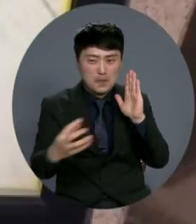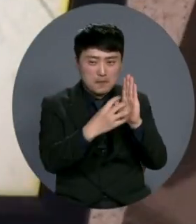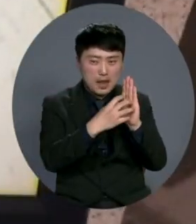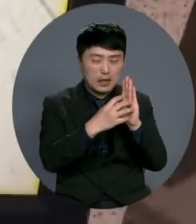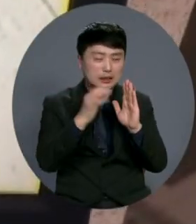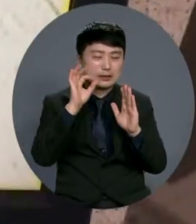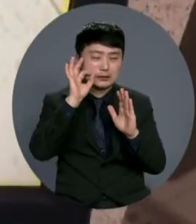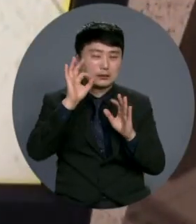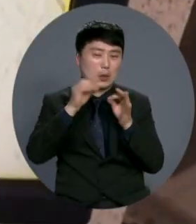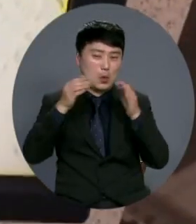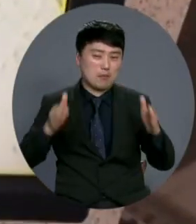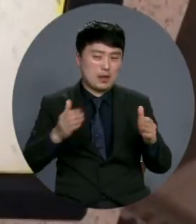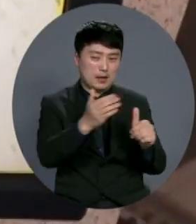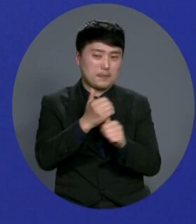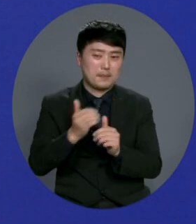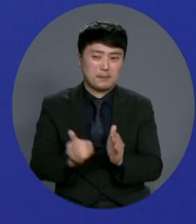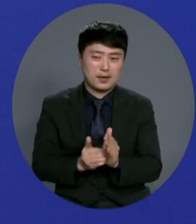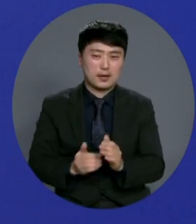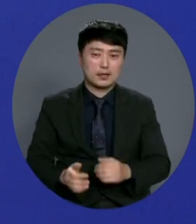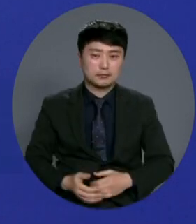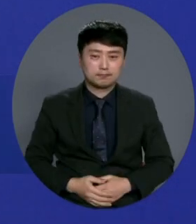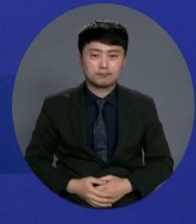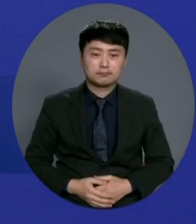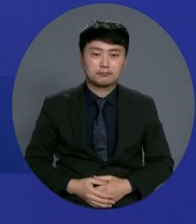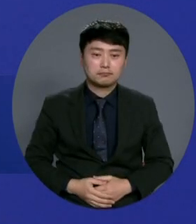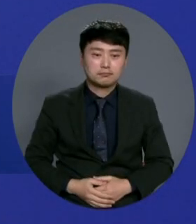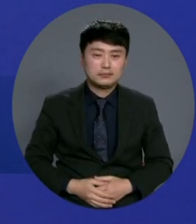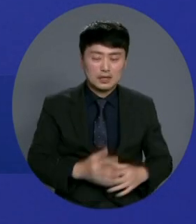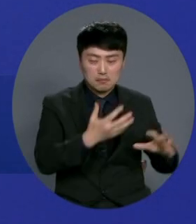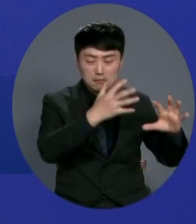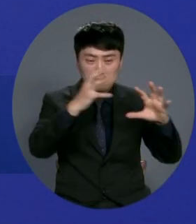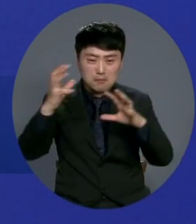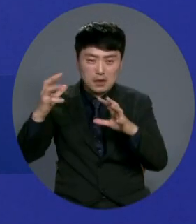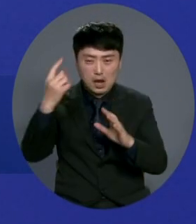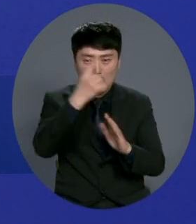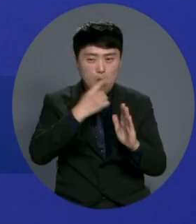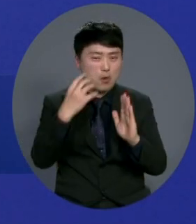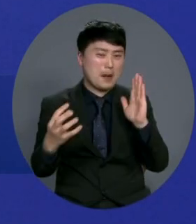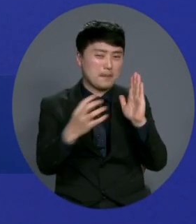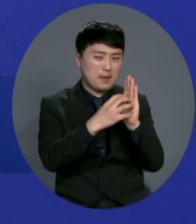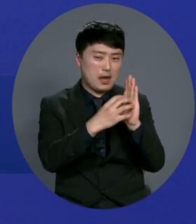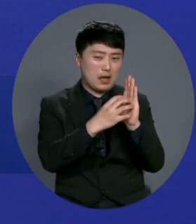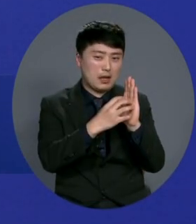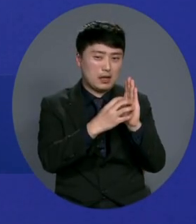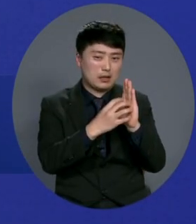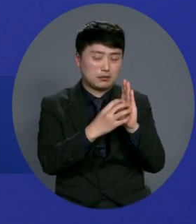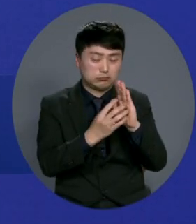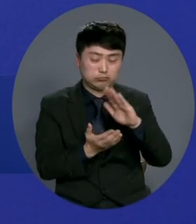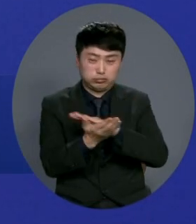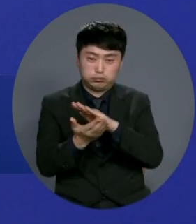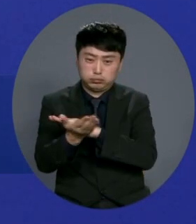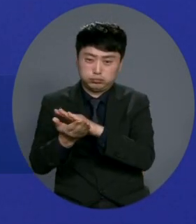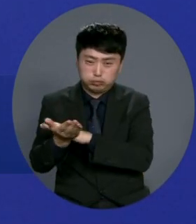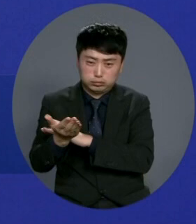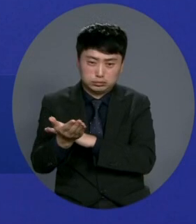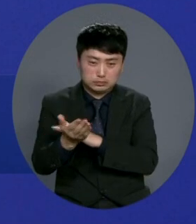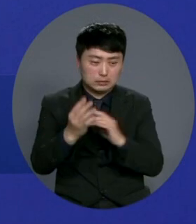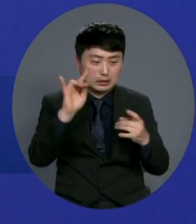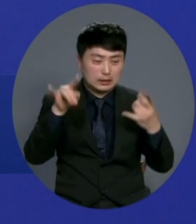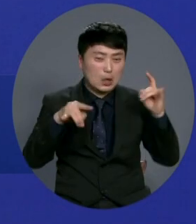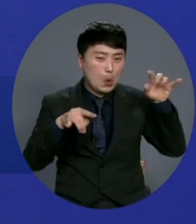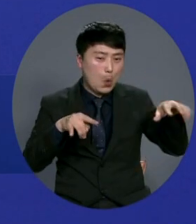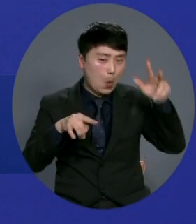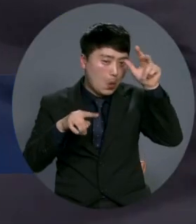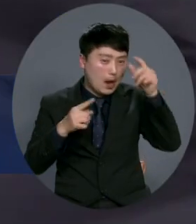결국 덜미를 잡혔습니다. 인터폴에 적색 수배를 요청하고 태국 현지 사법 당국과 공조를 해서 신속하게 검거를